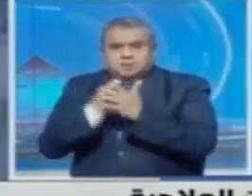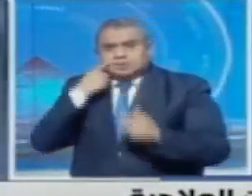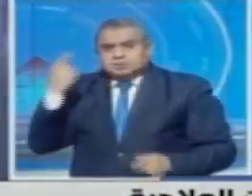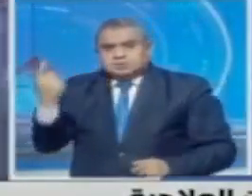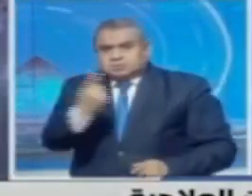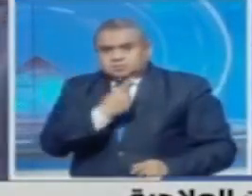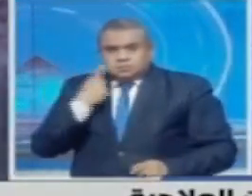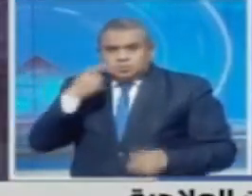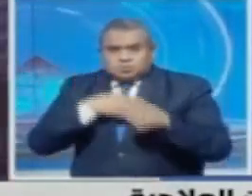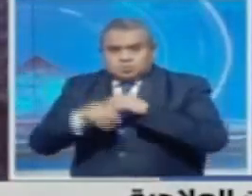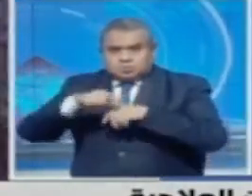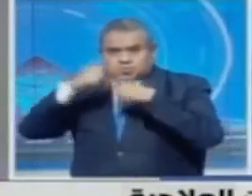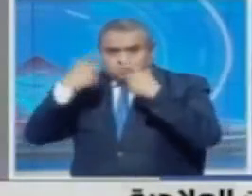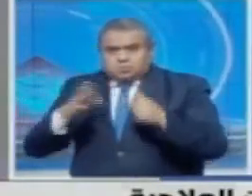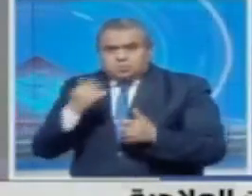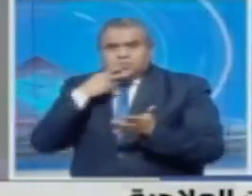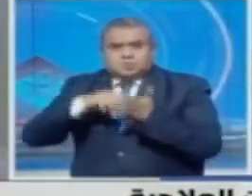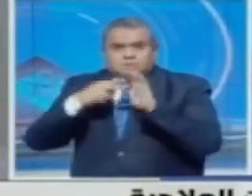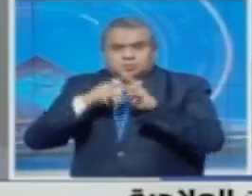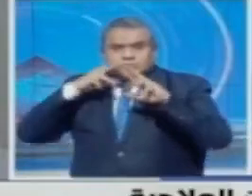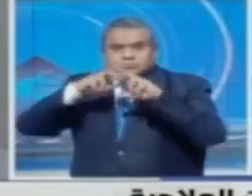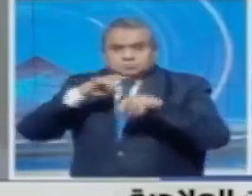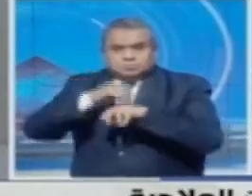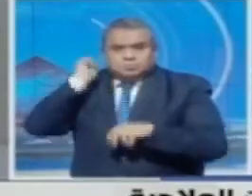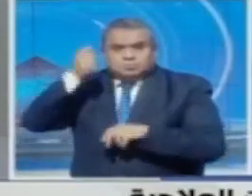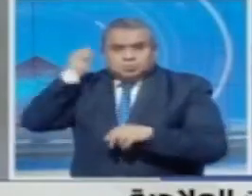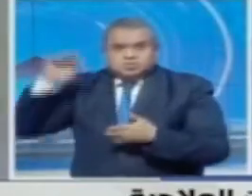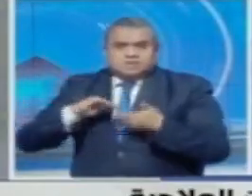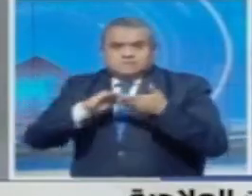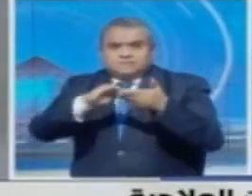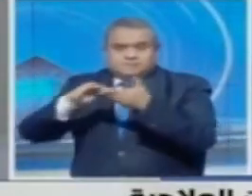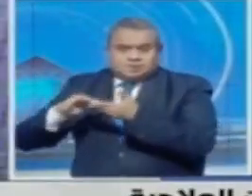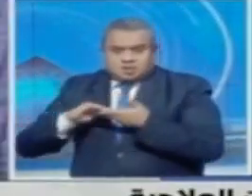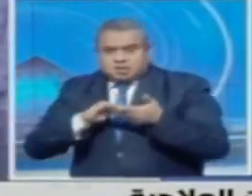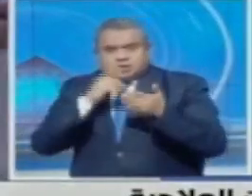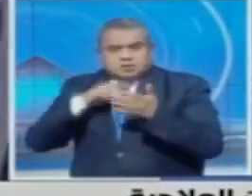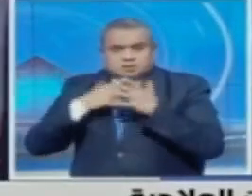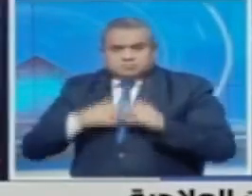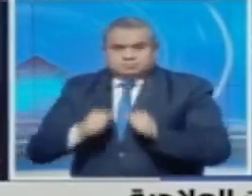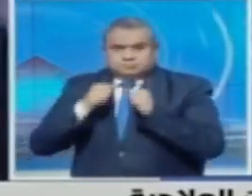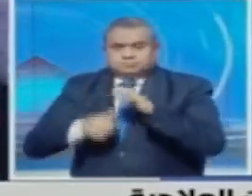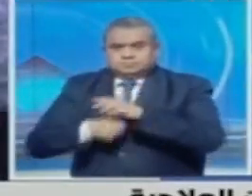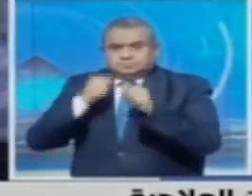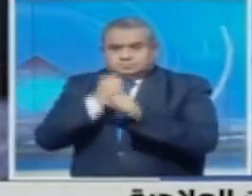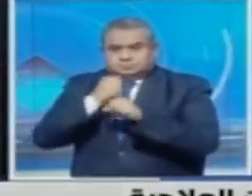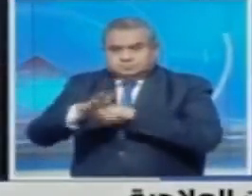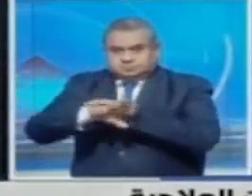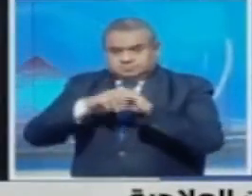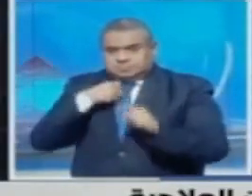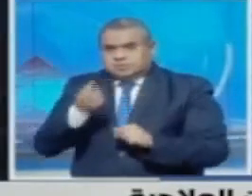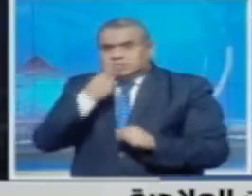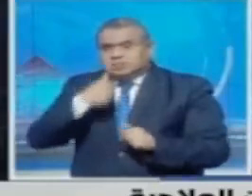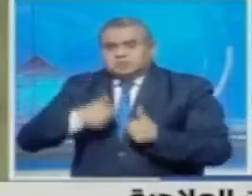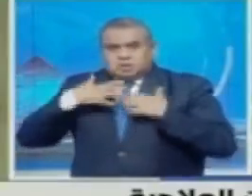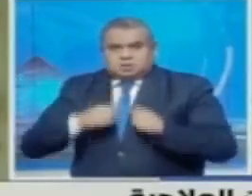ميدانية داخل أقسام المستشفى التي يتواجد بها الحجاج المصريين للإطمئنان على سلامتهم ومتابعة حالتهم